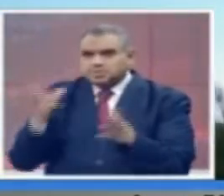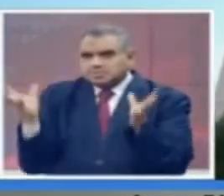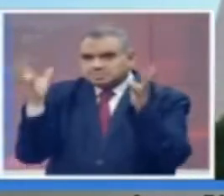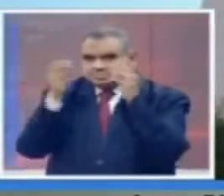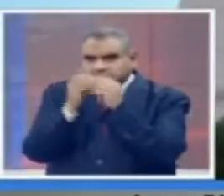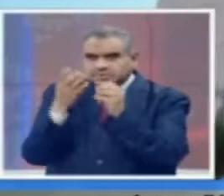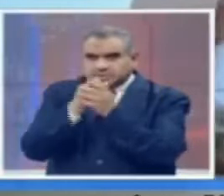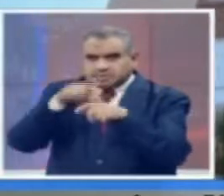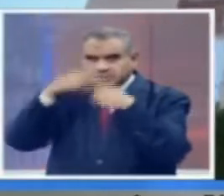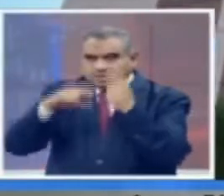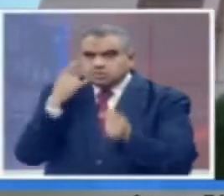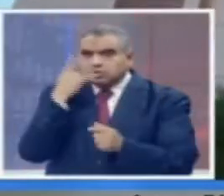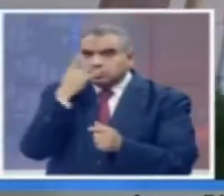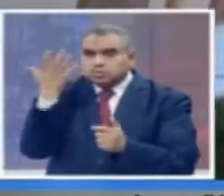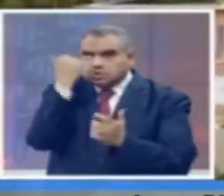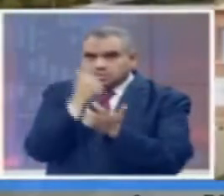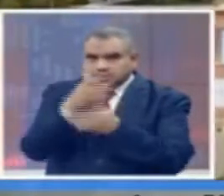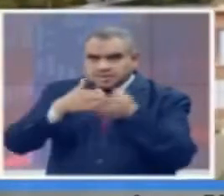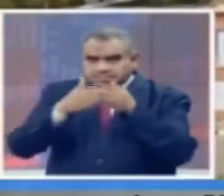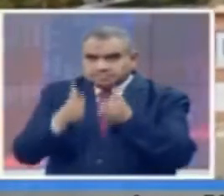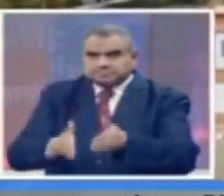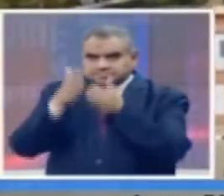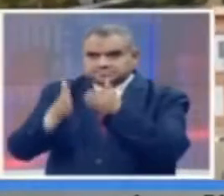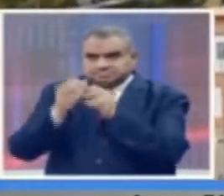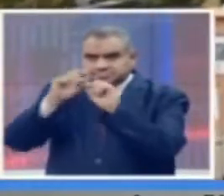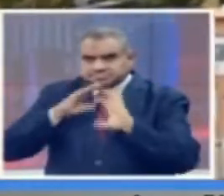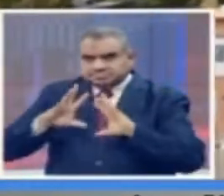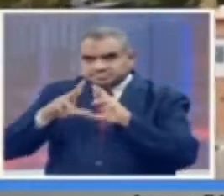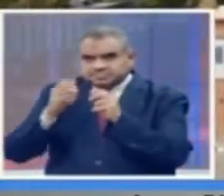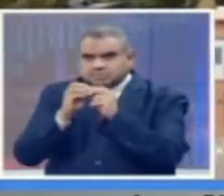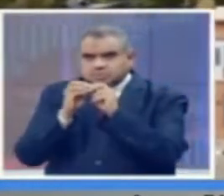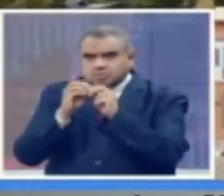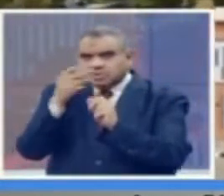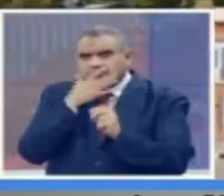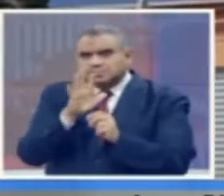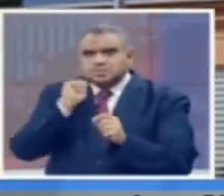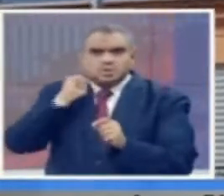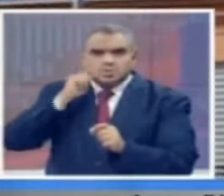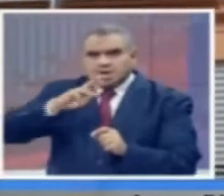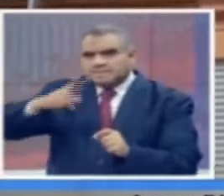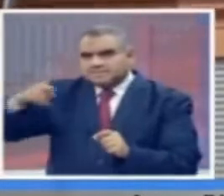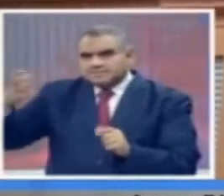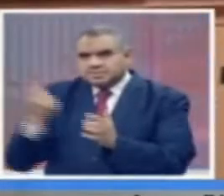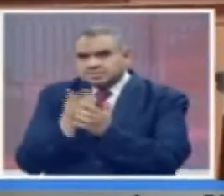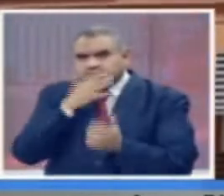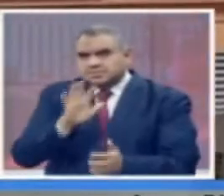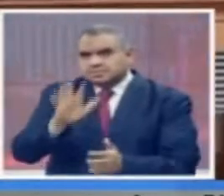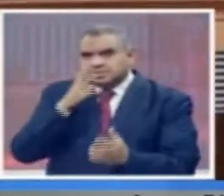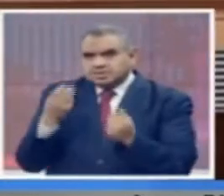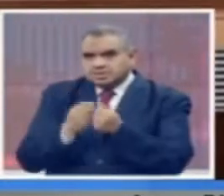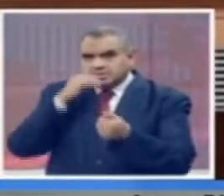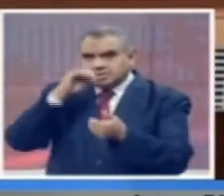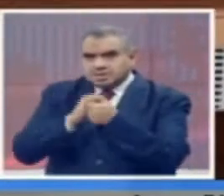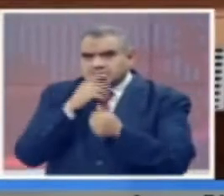واضحا في الأقسام الشرطية التي تم الانتهاء من تطويرها في هذه المحافظات، فأخذت هذا الشكل مع مراعاة